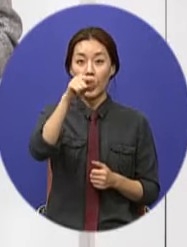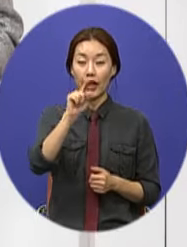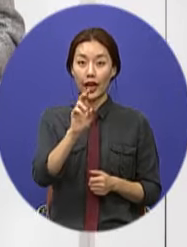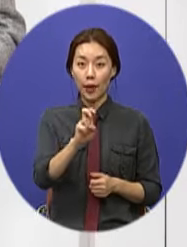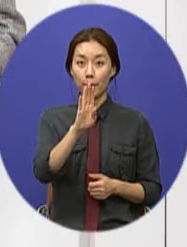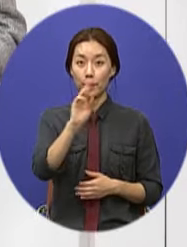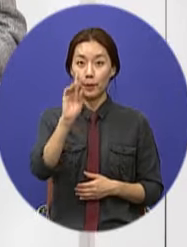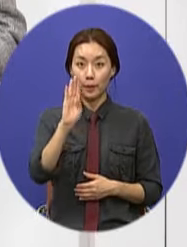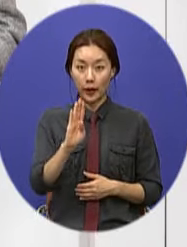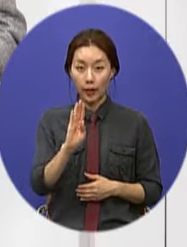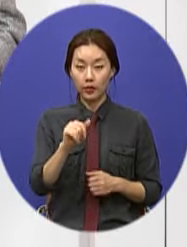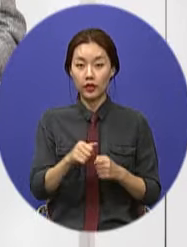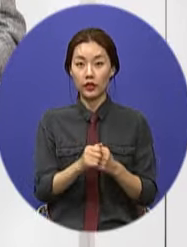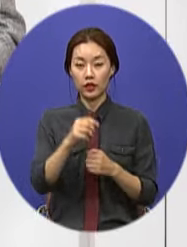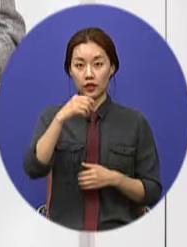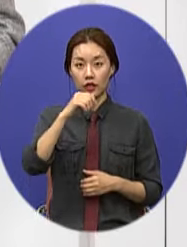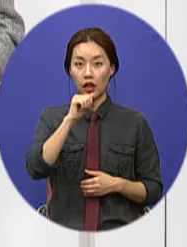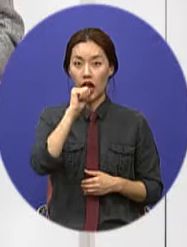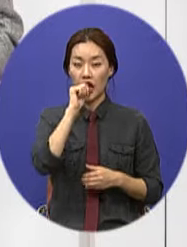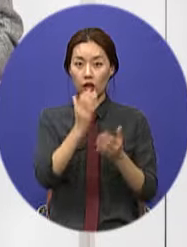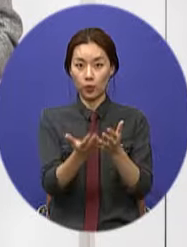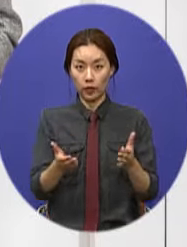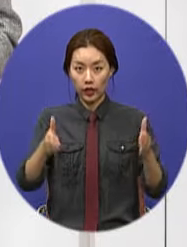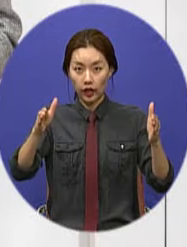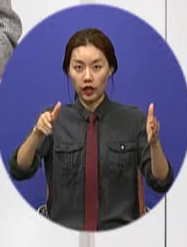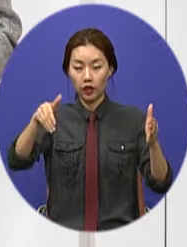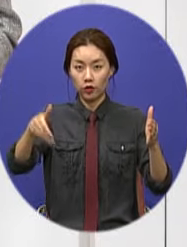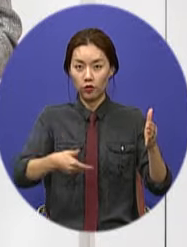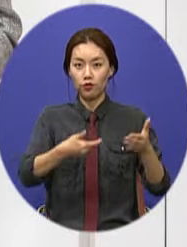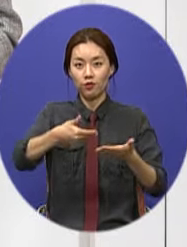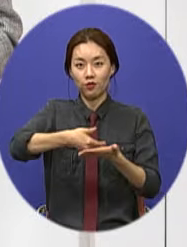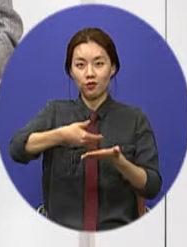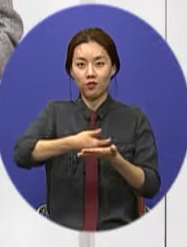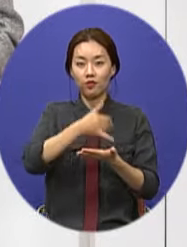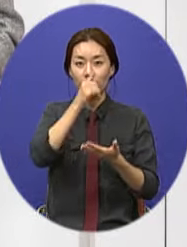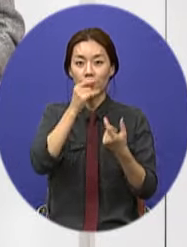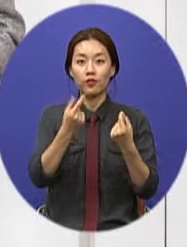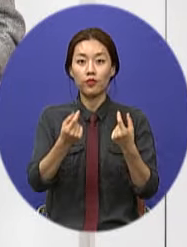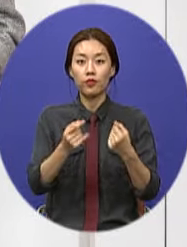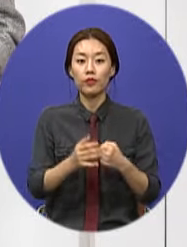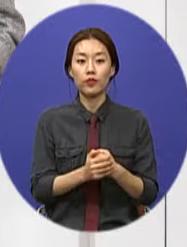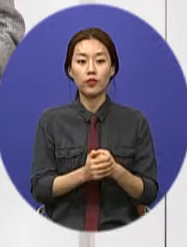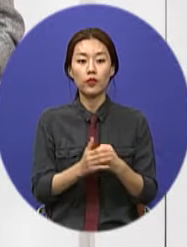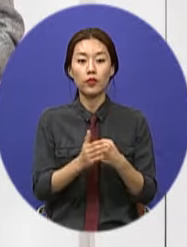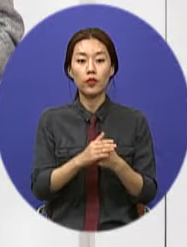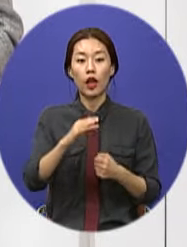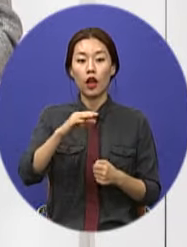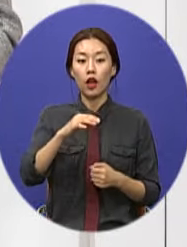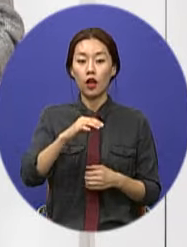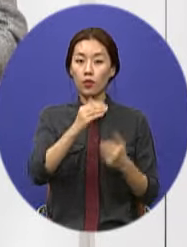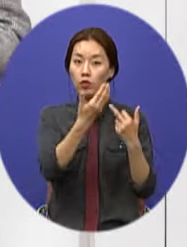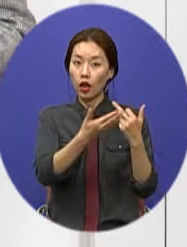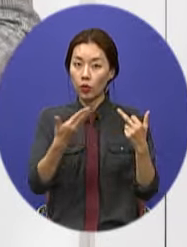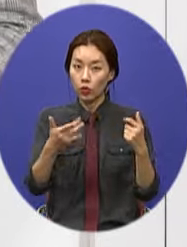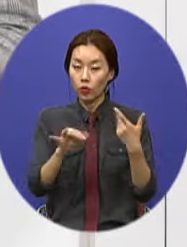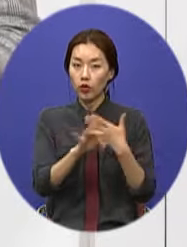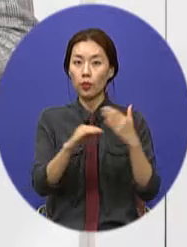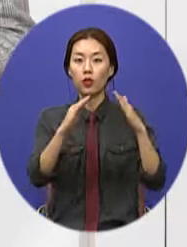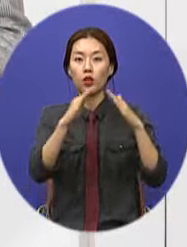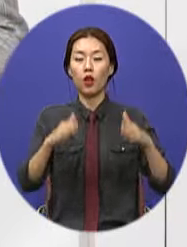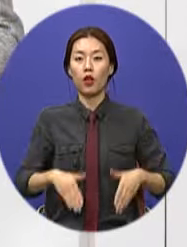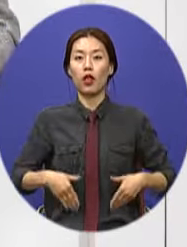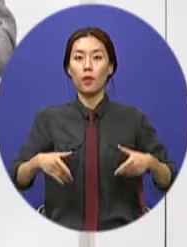깜밥은 솥바닥에 눌어붙어 있는 밥을 나타내는 이 강원도나